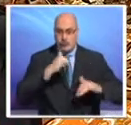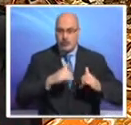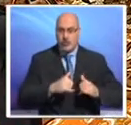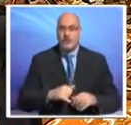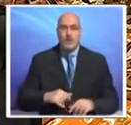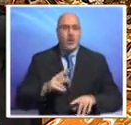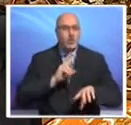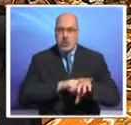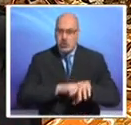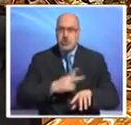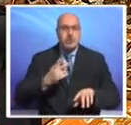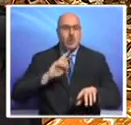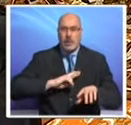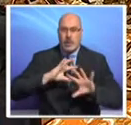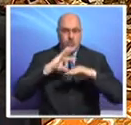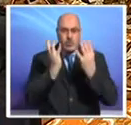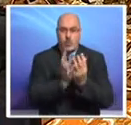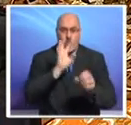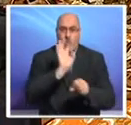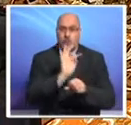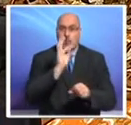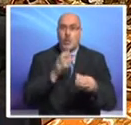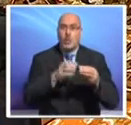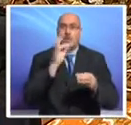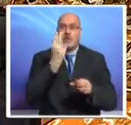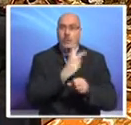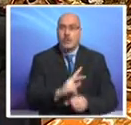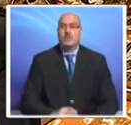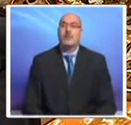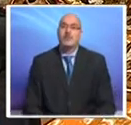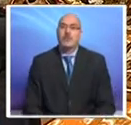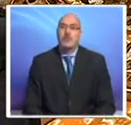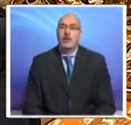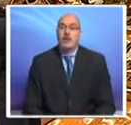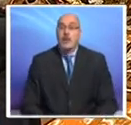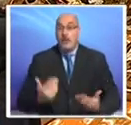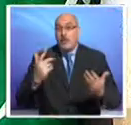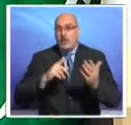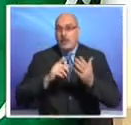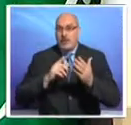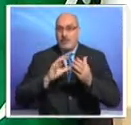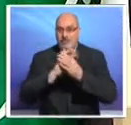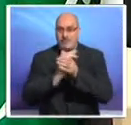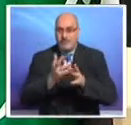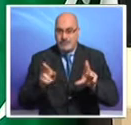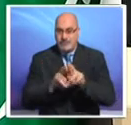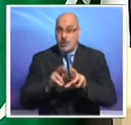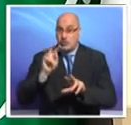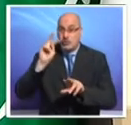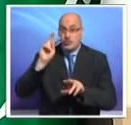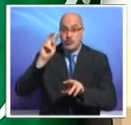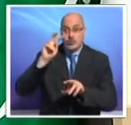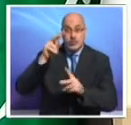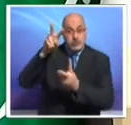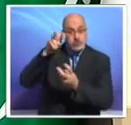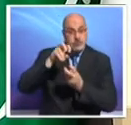وكل المصالح الأمنية ضد الجماعات الإرهابية، كانت المصالحة الوطنية المرجع الذي